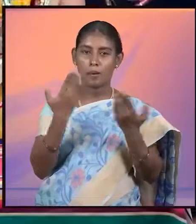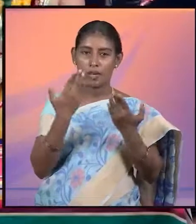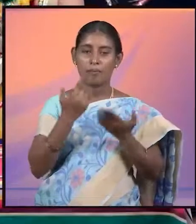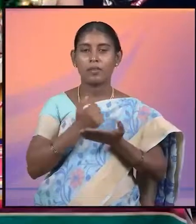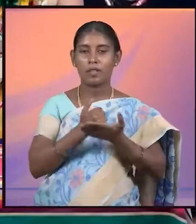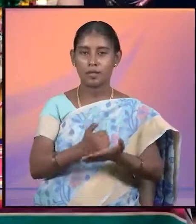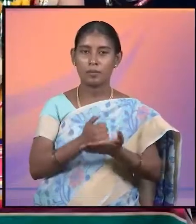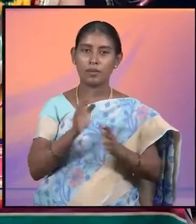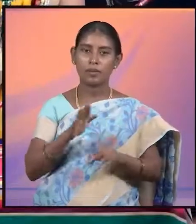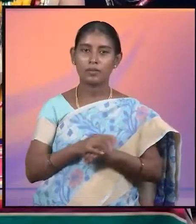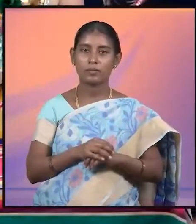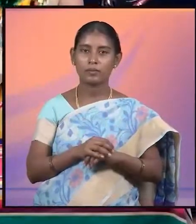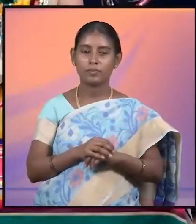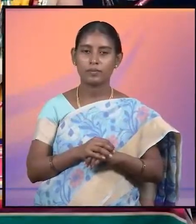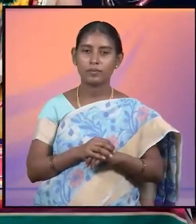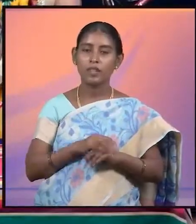கல்வி.